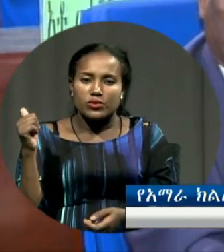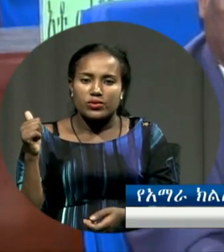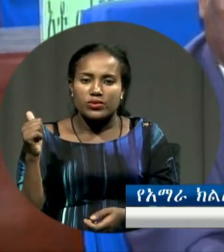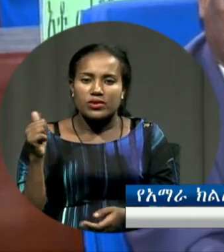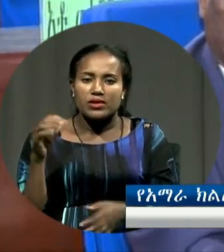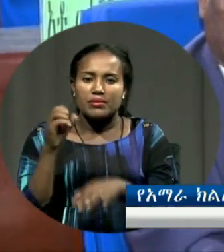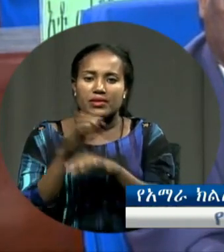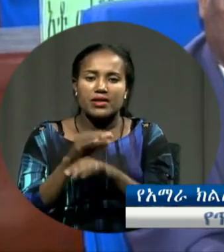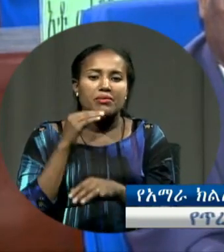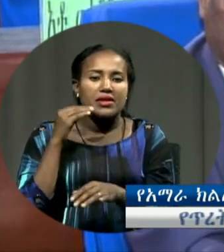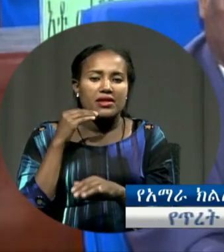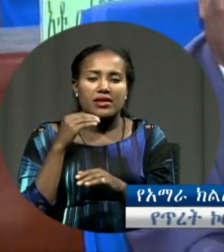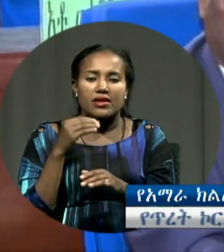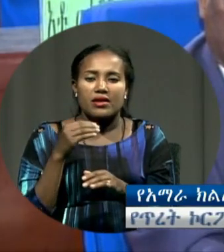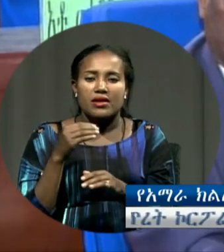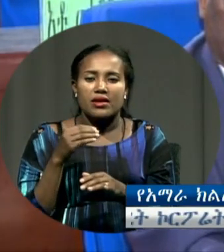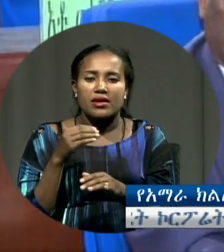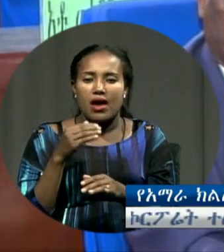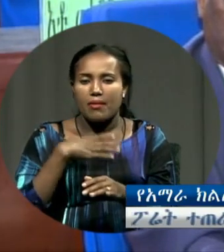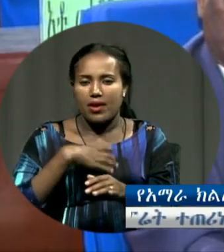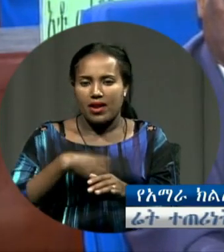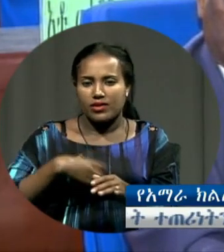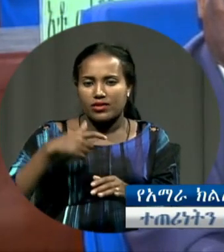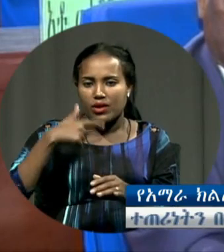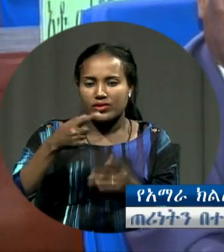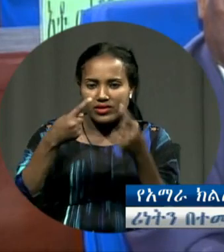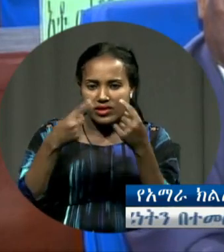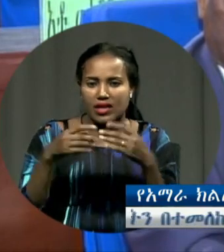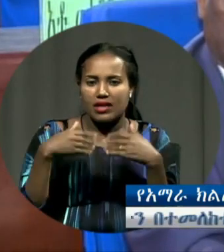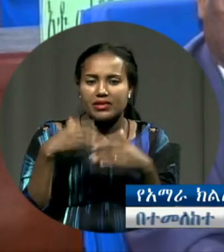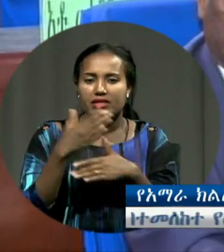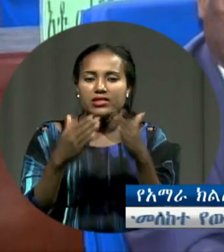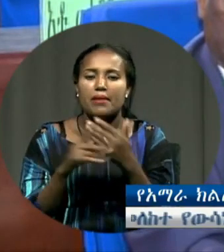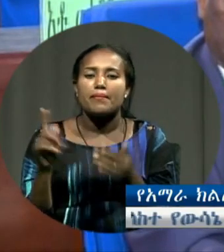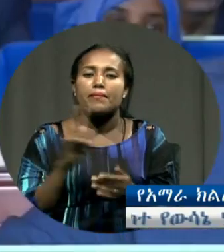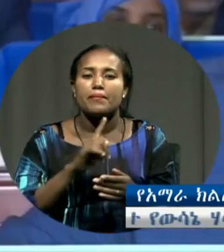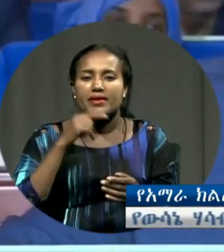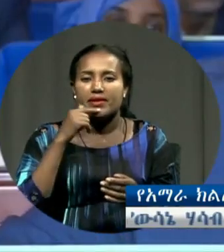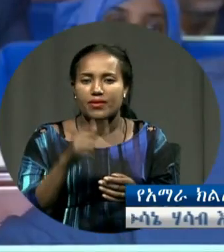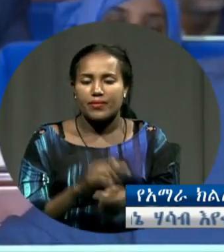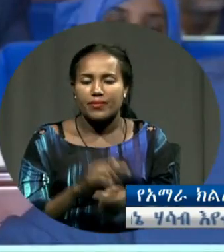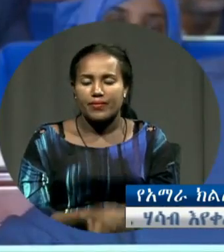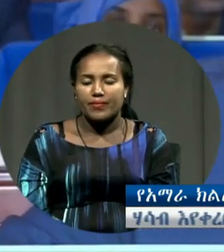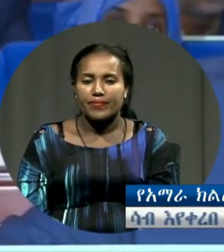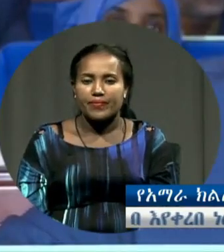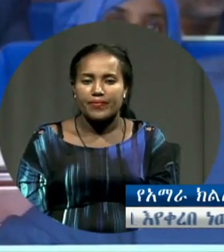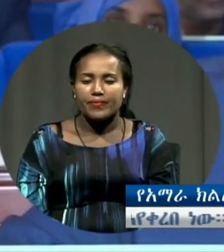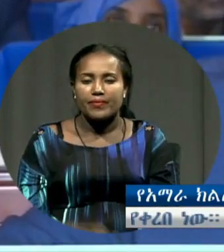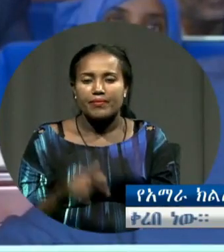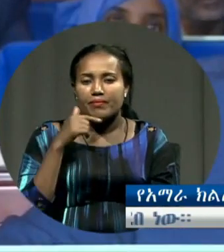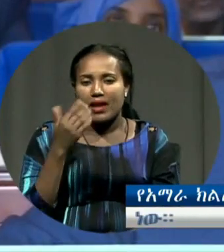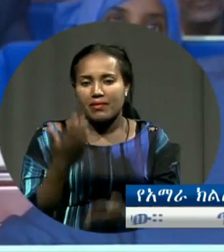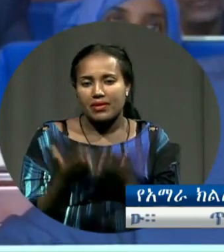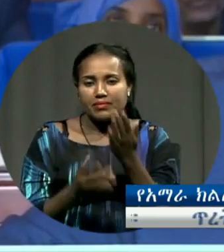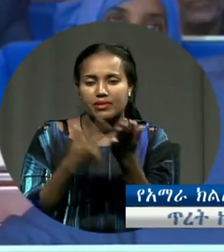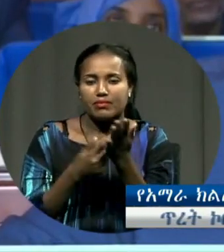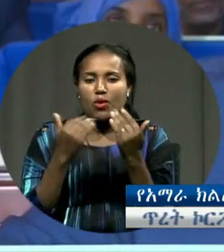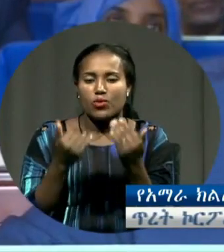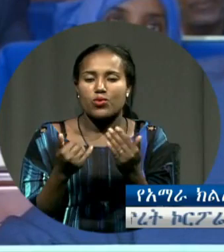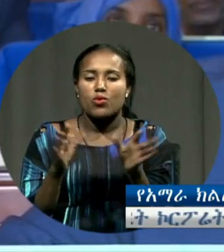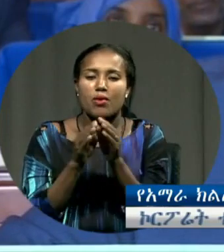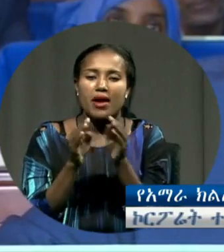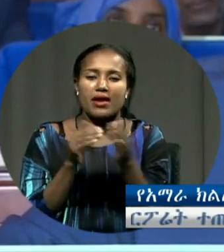ሌሎች የምክር ቤት አባላት የተከበሩ የምክር ቤት አባላት እንዳነሱት ጥረት ያለበት ደረጃ ምንድን ነው የሚለውን ምናልባት በዚህ ባሆኑ ጉባኤ